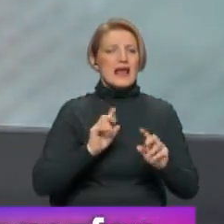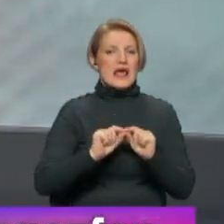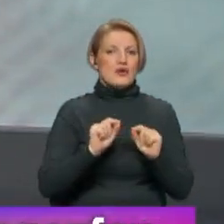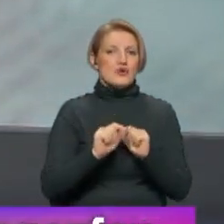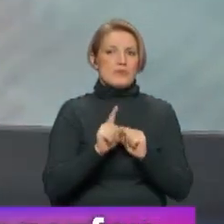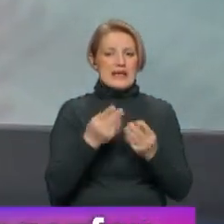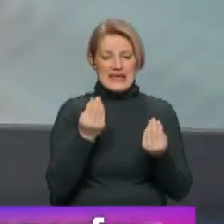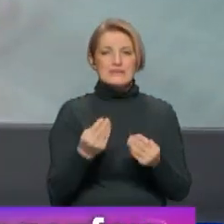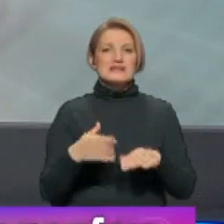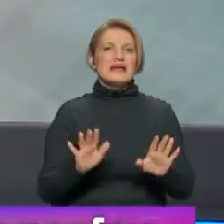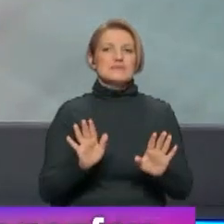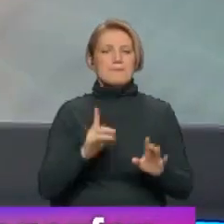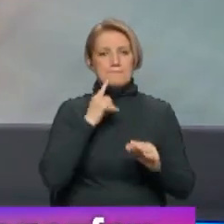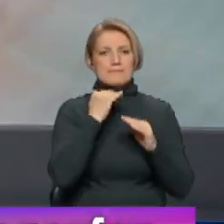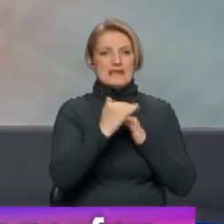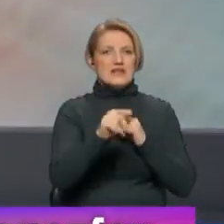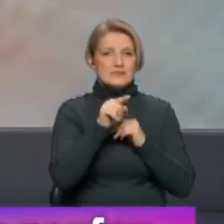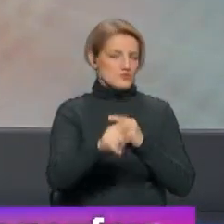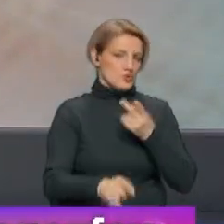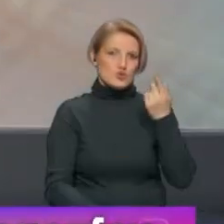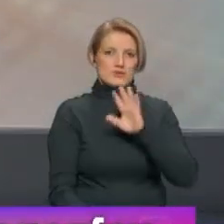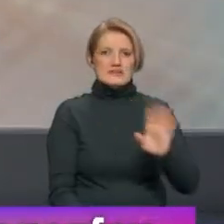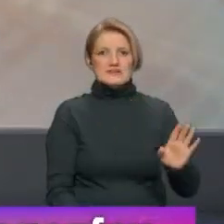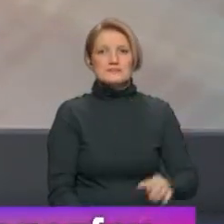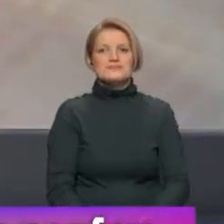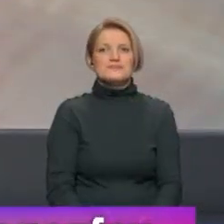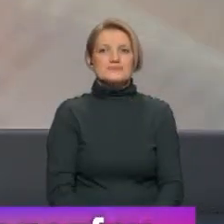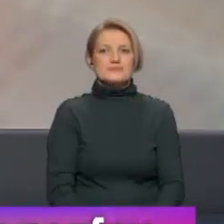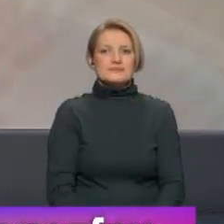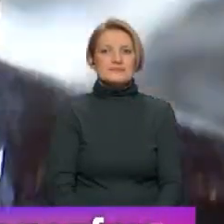ekonomi iyi mi değil mi? Millet bunu unutmaz.